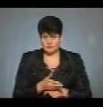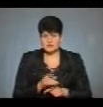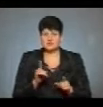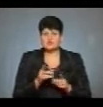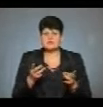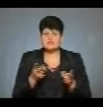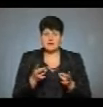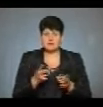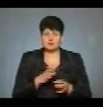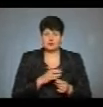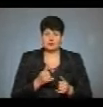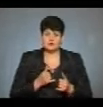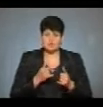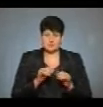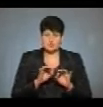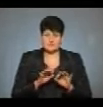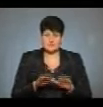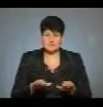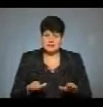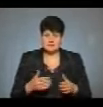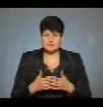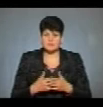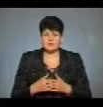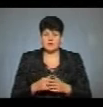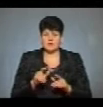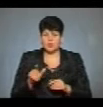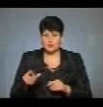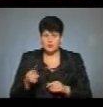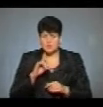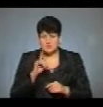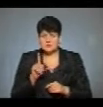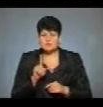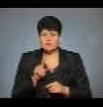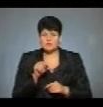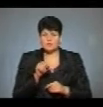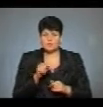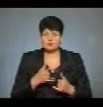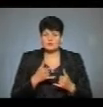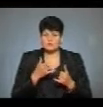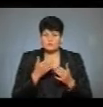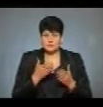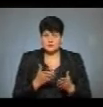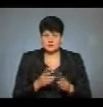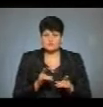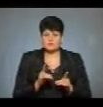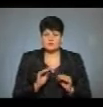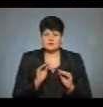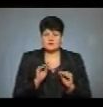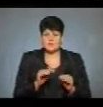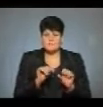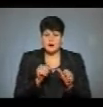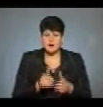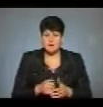треба було б пошанувати, розказати дітям, наприклад, людям молодим, за що його пошанували і за що йому поставили